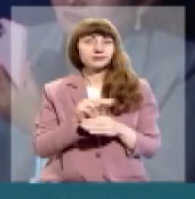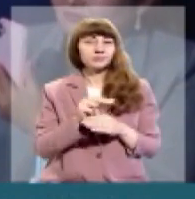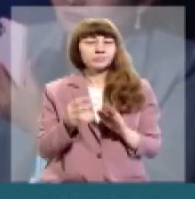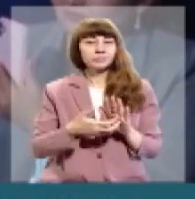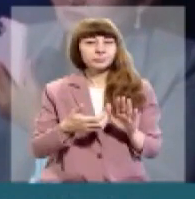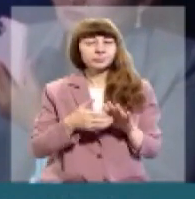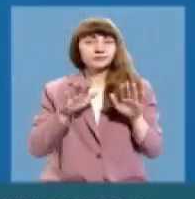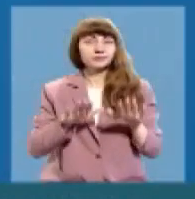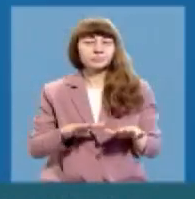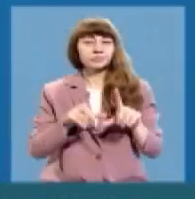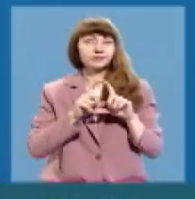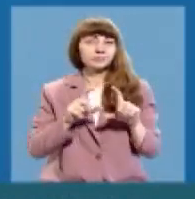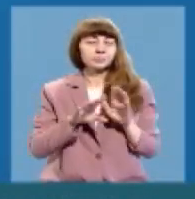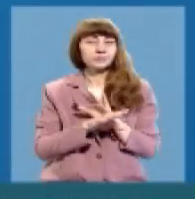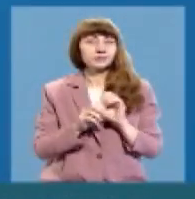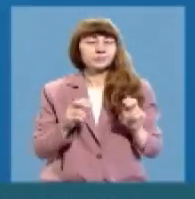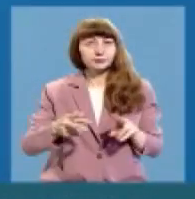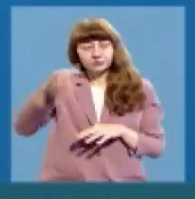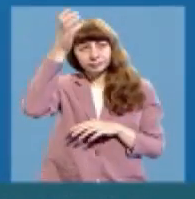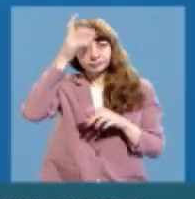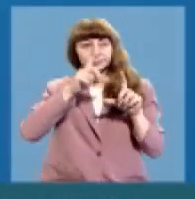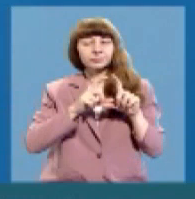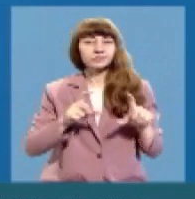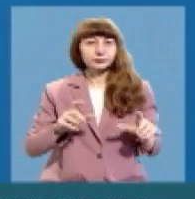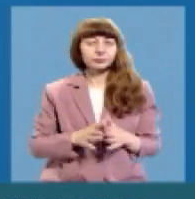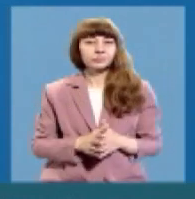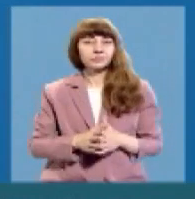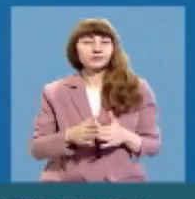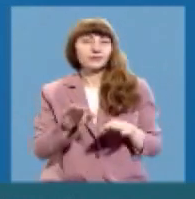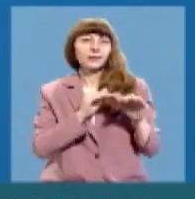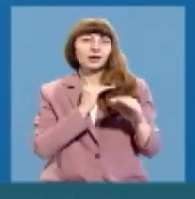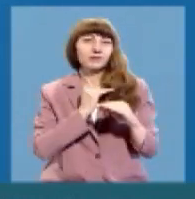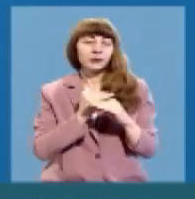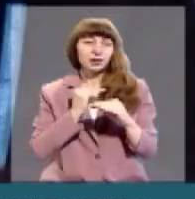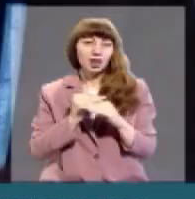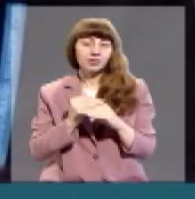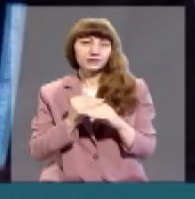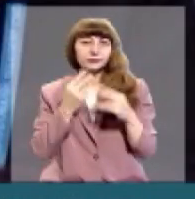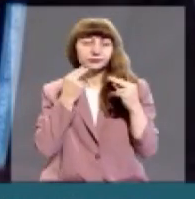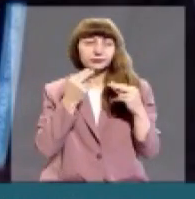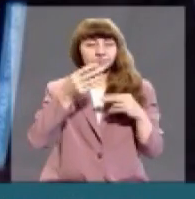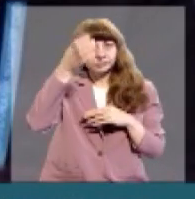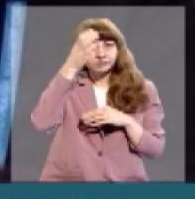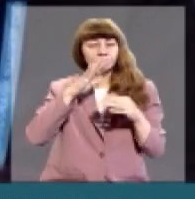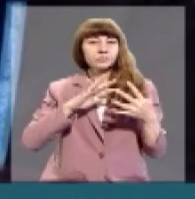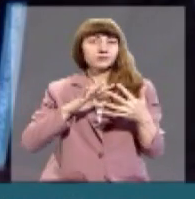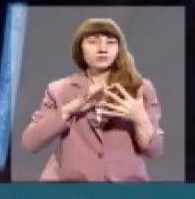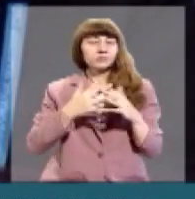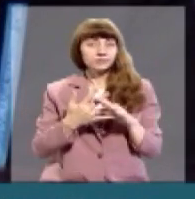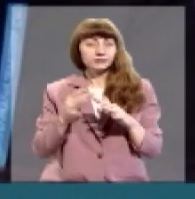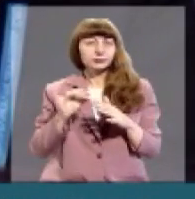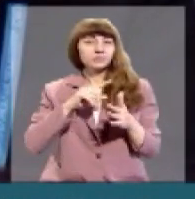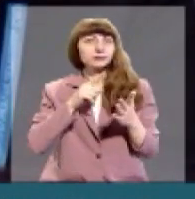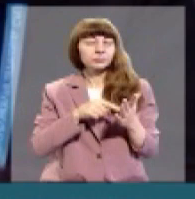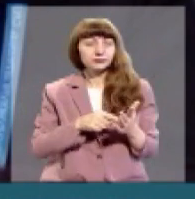қауіпсіздік, қала мен ауылдағы білім сапасын теңестіру, саланы цифрландыру және соңғысы озық біліммен қатар өнегелі тәрбие